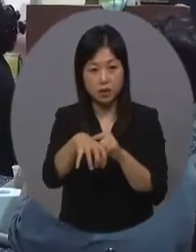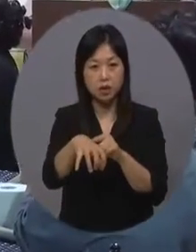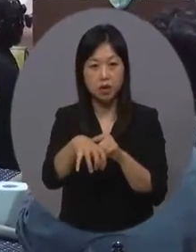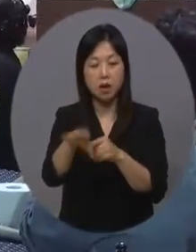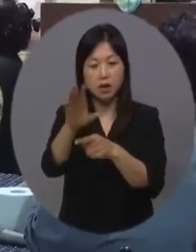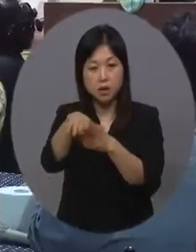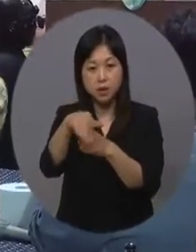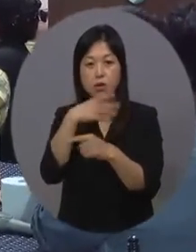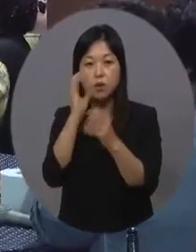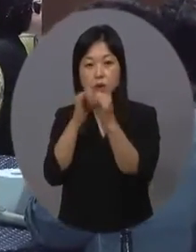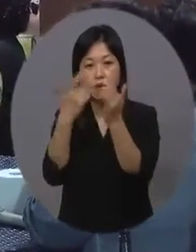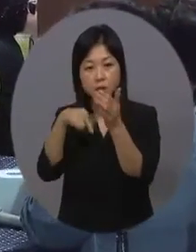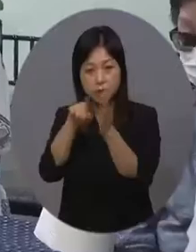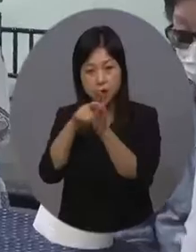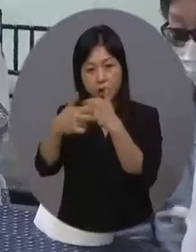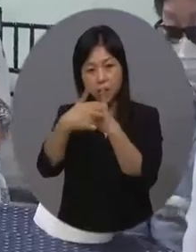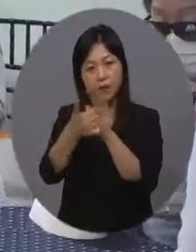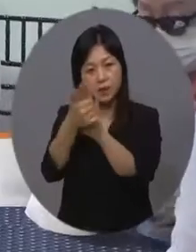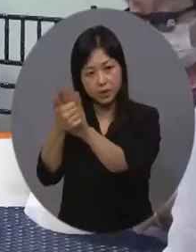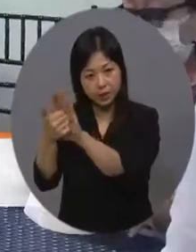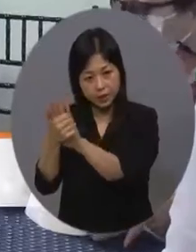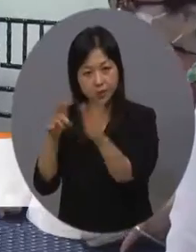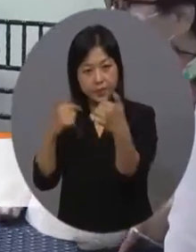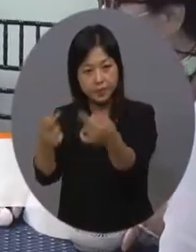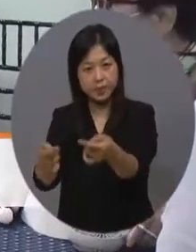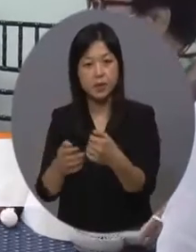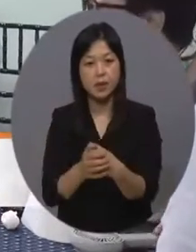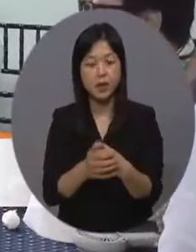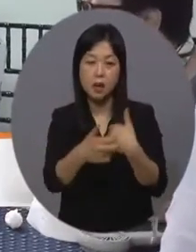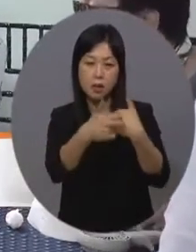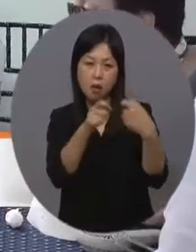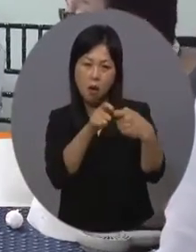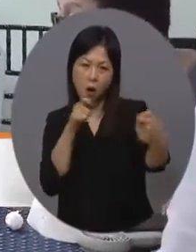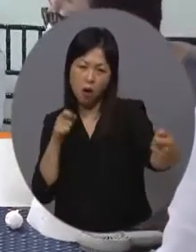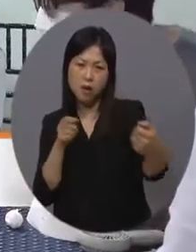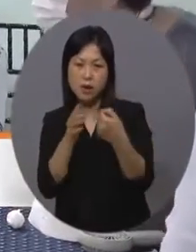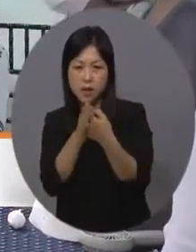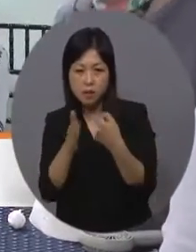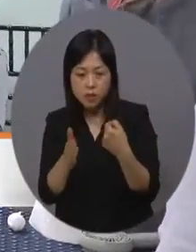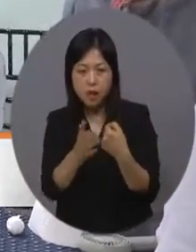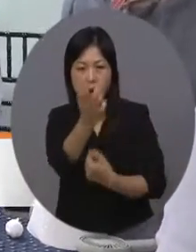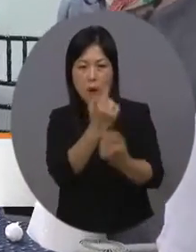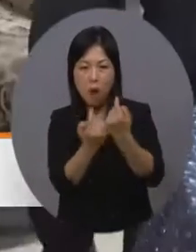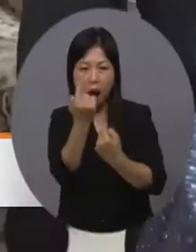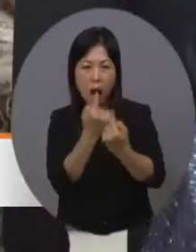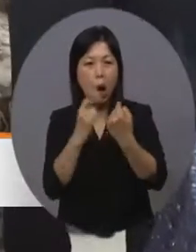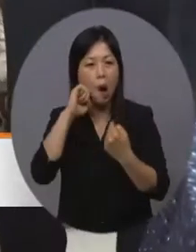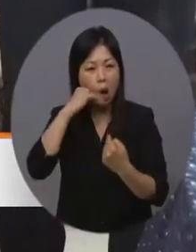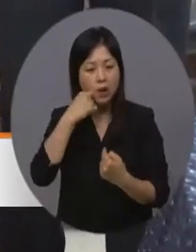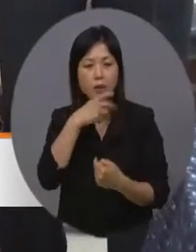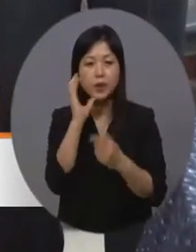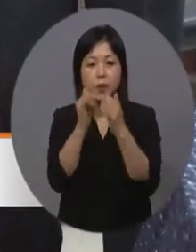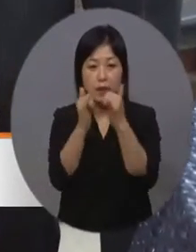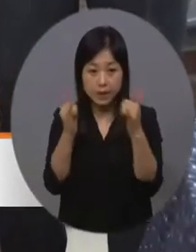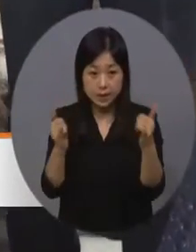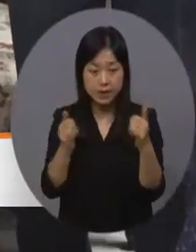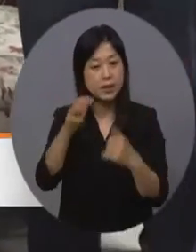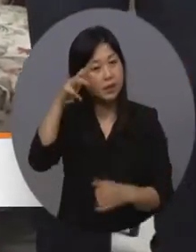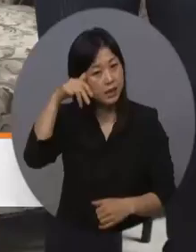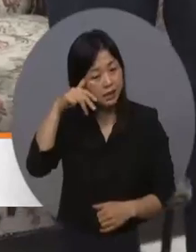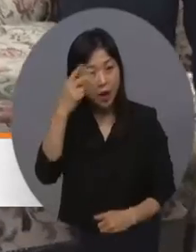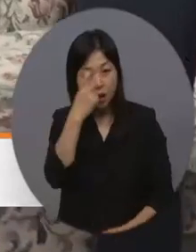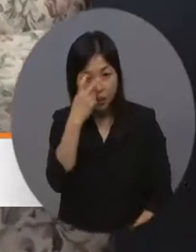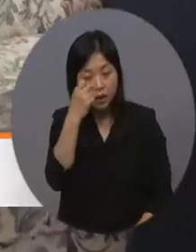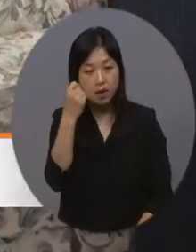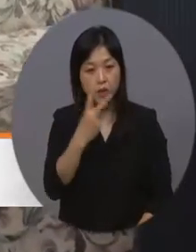1호봉사에 나섰습니다. 평소 병원과 거리가 멀어 편하게 치료를 받기 힘들던 어르신들이